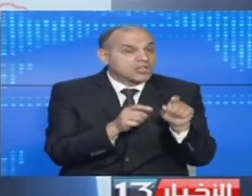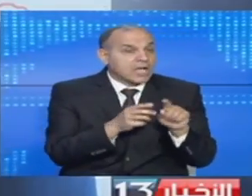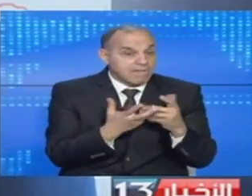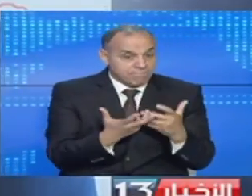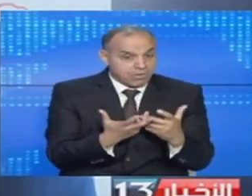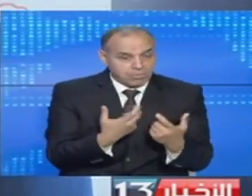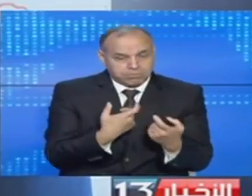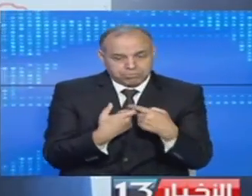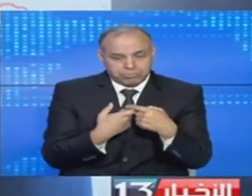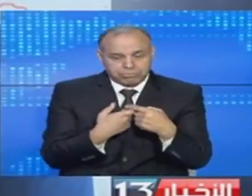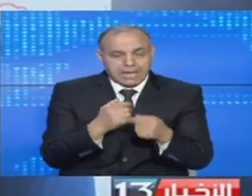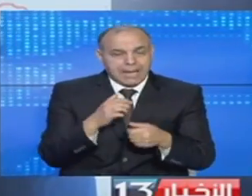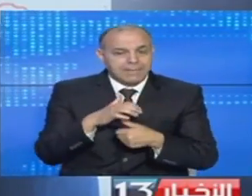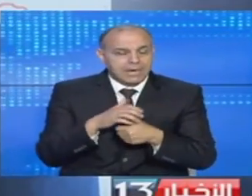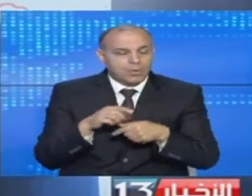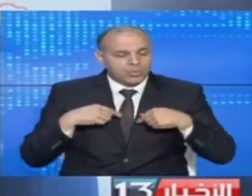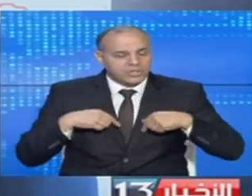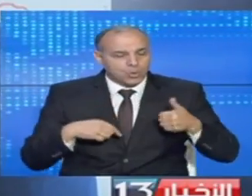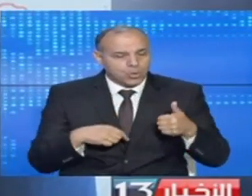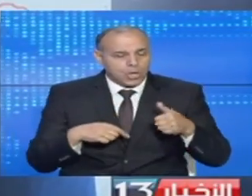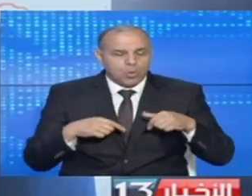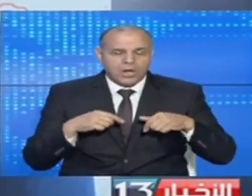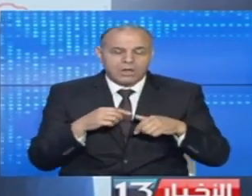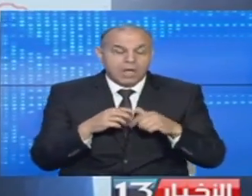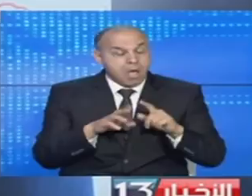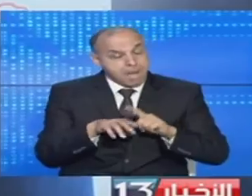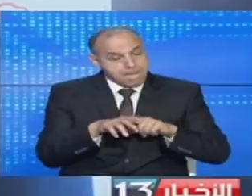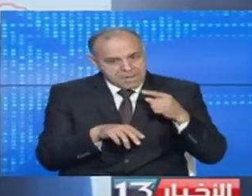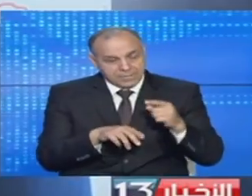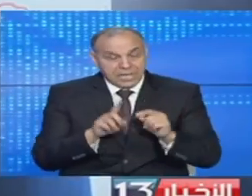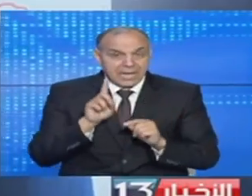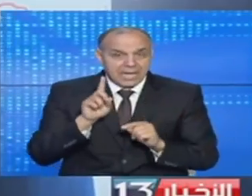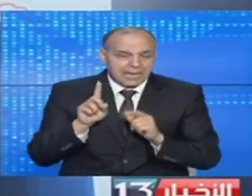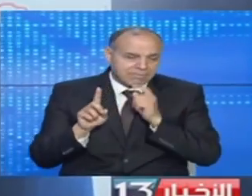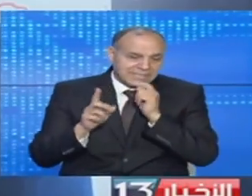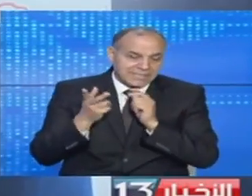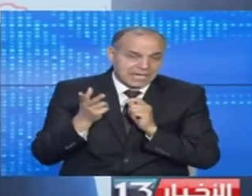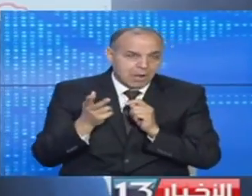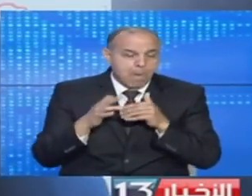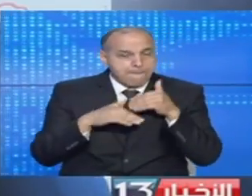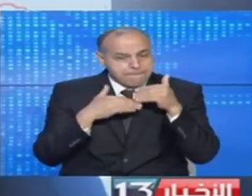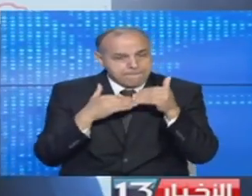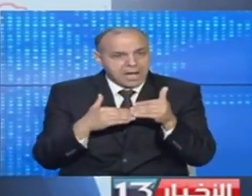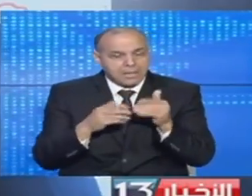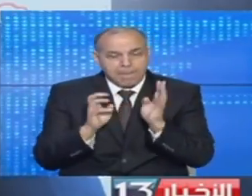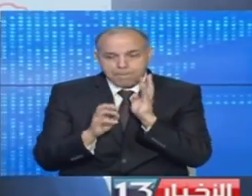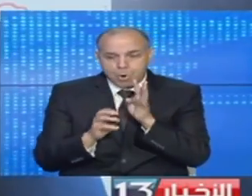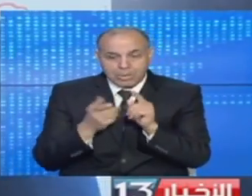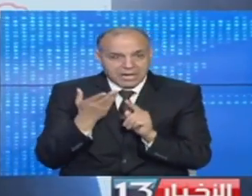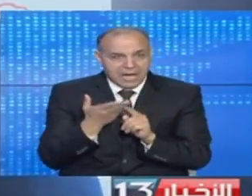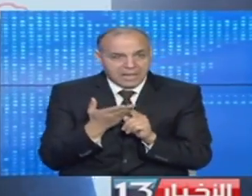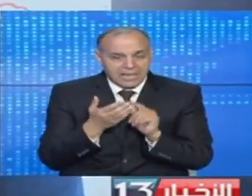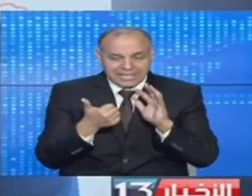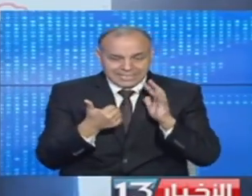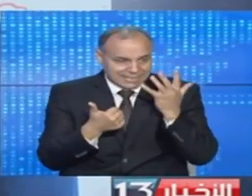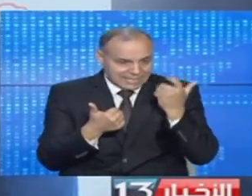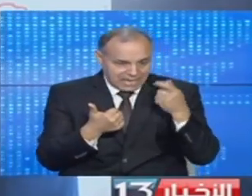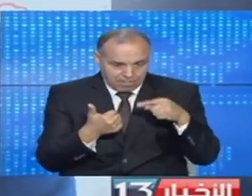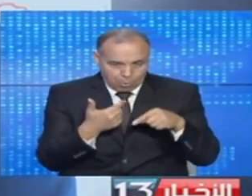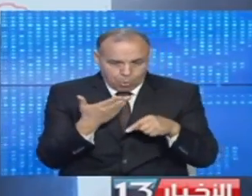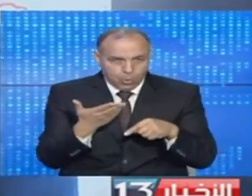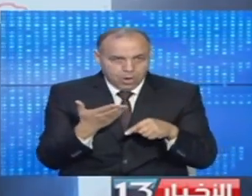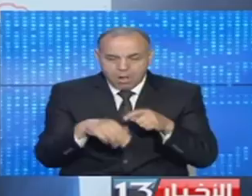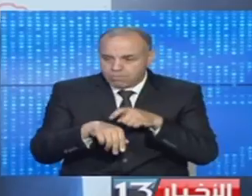لما لمجلس الرئاسه او رئيس الحكومه المقبل لكن على الاقل قد يخرج هذا المؤتمر خلال السته ايام المقبله